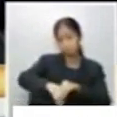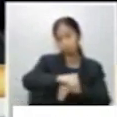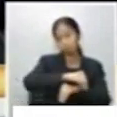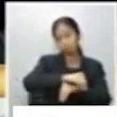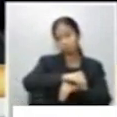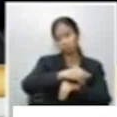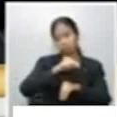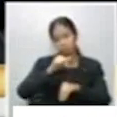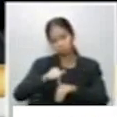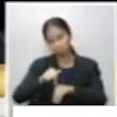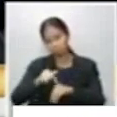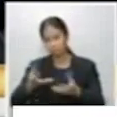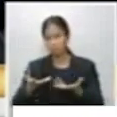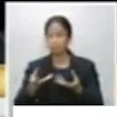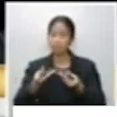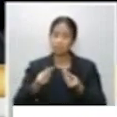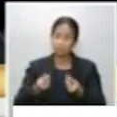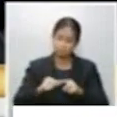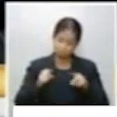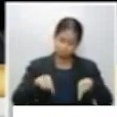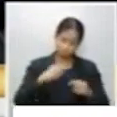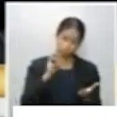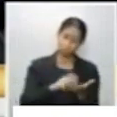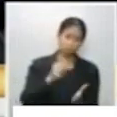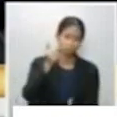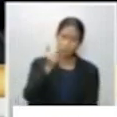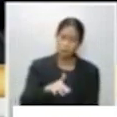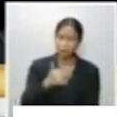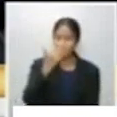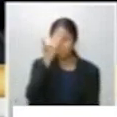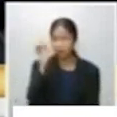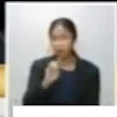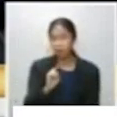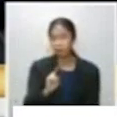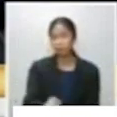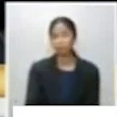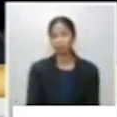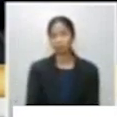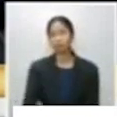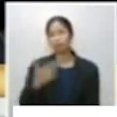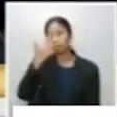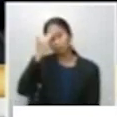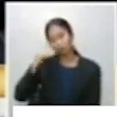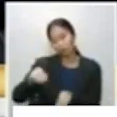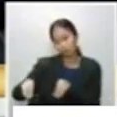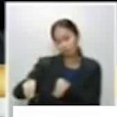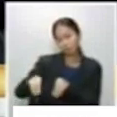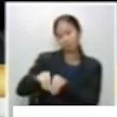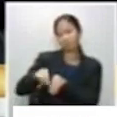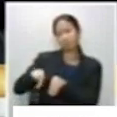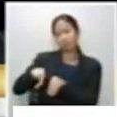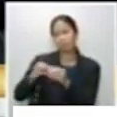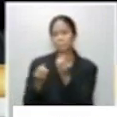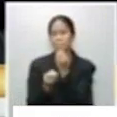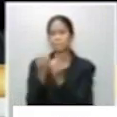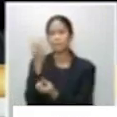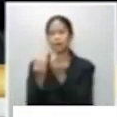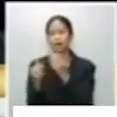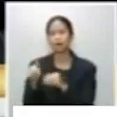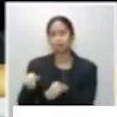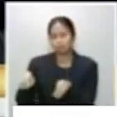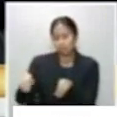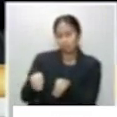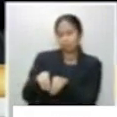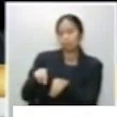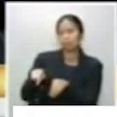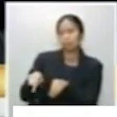เอกสารสิทธิ์ไม่ได้ท่านประธานเพราะว่าแถวนั้นติดพระราชกิจการเขตหนองหารพ